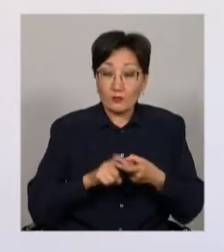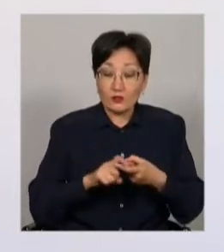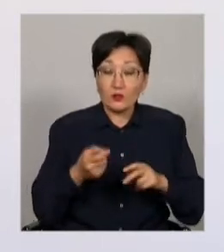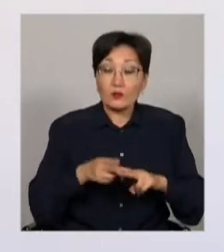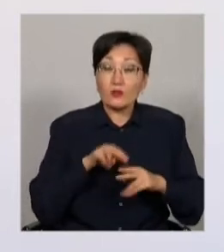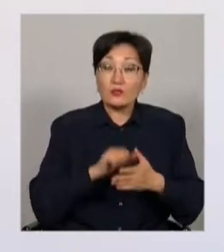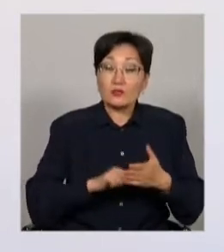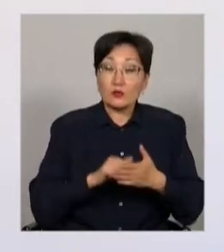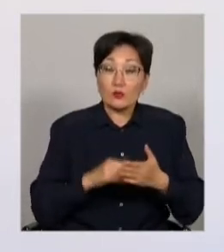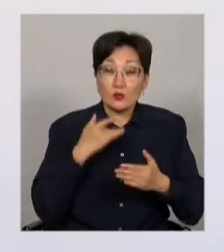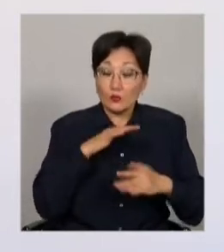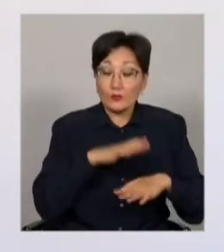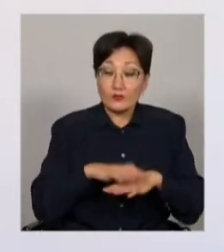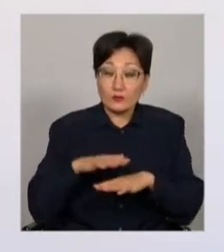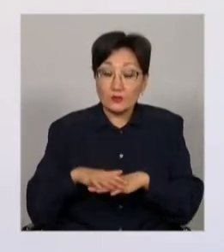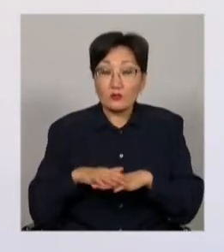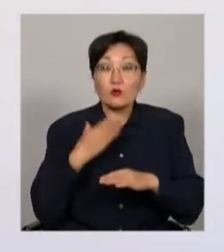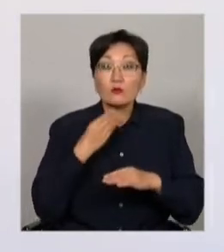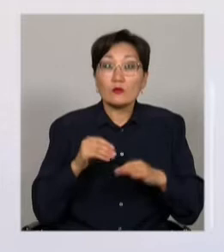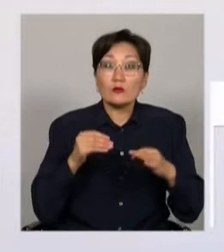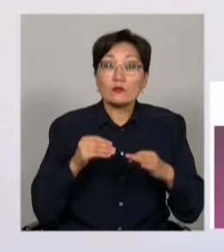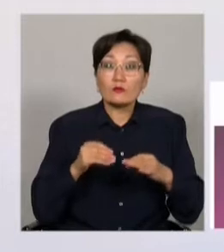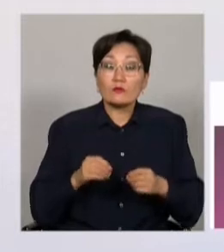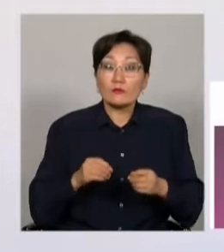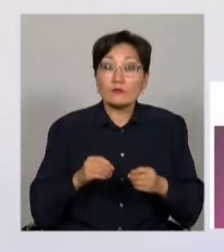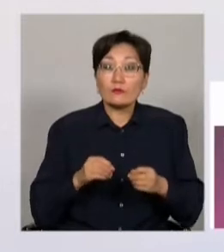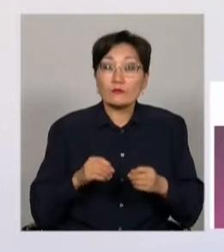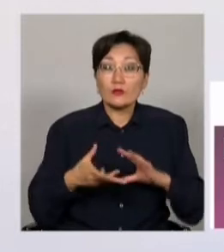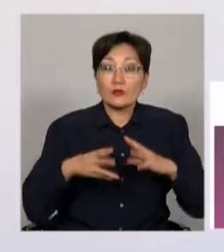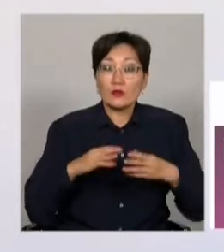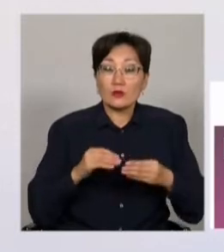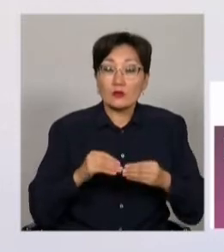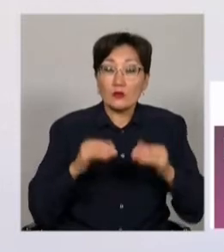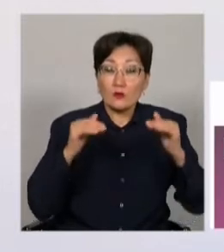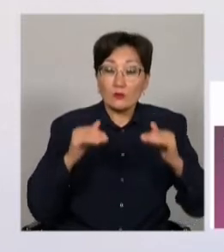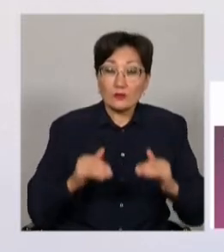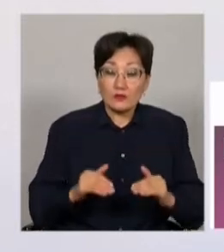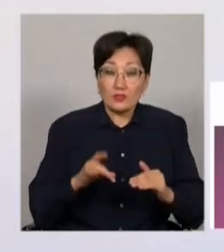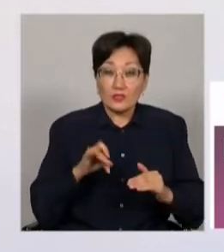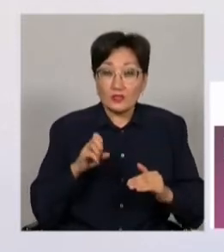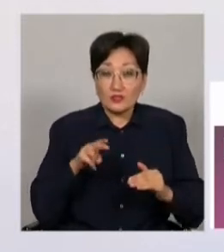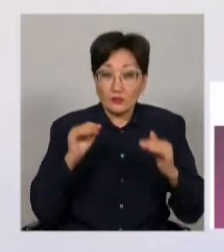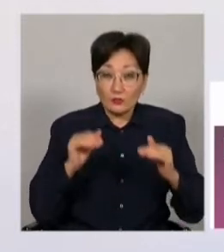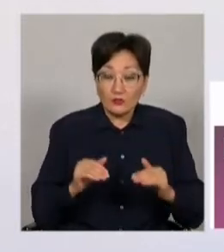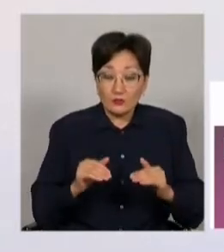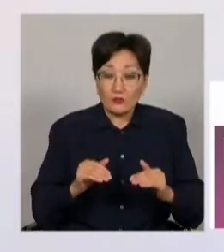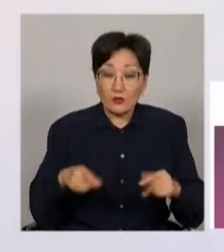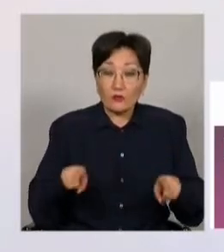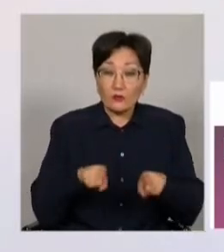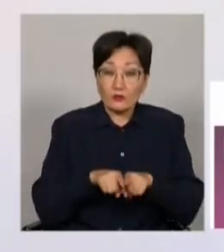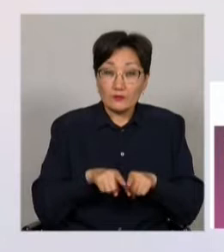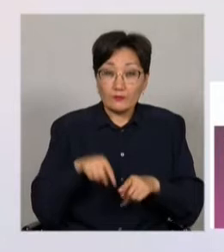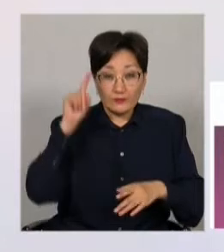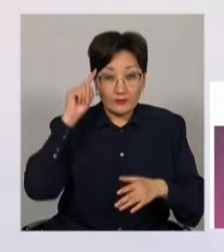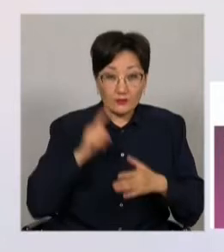себепті көптеген банктер өздерін тәуекелін жалпы төмендету барысында агрессивті жалпы сондай бір сенімді